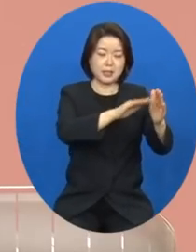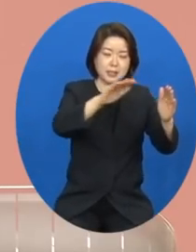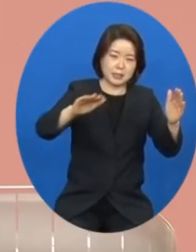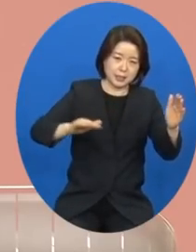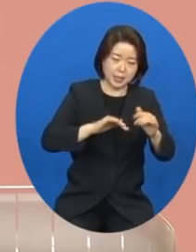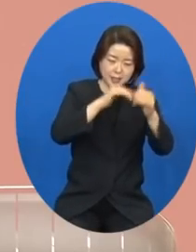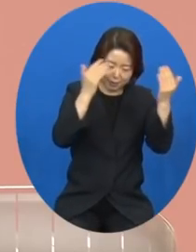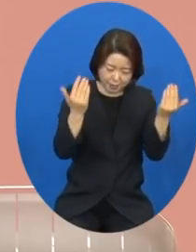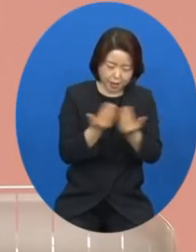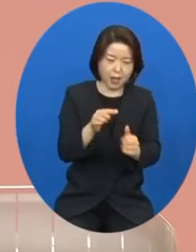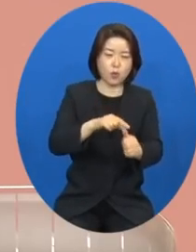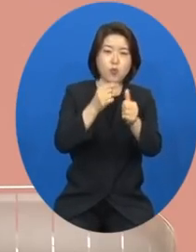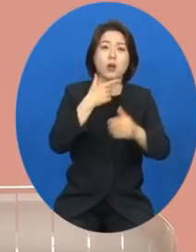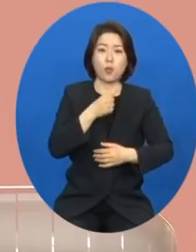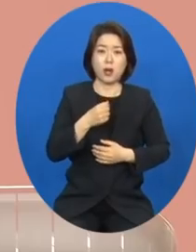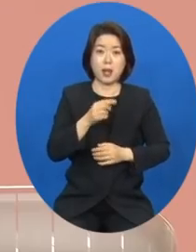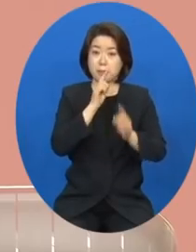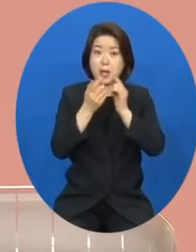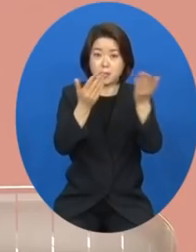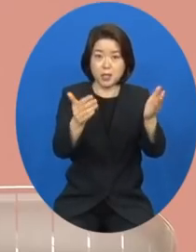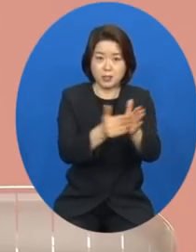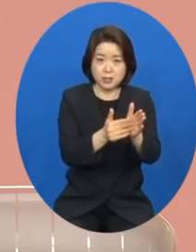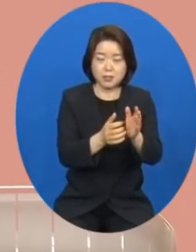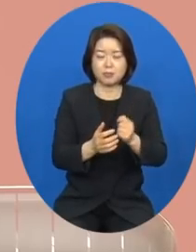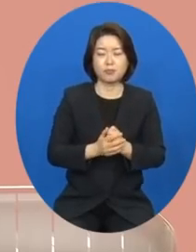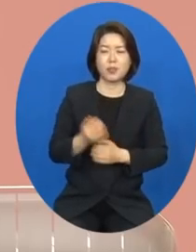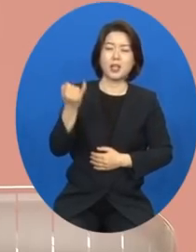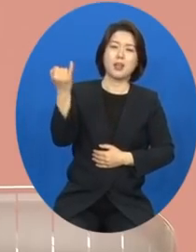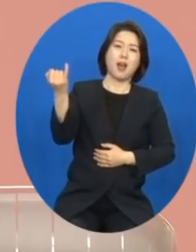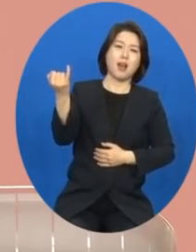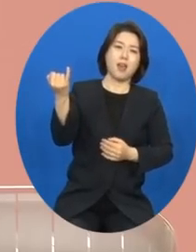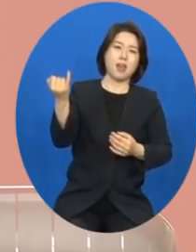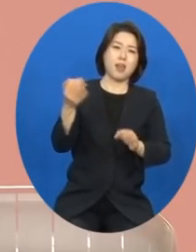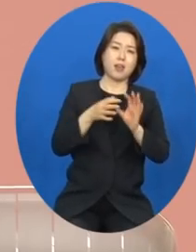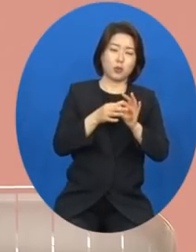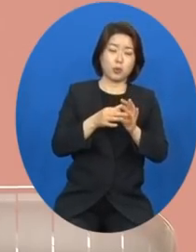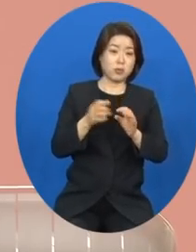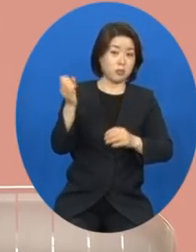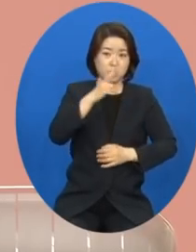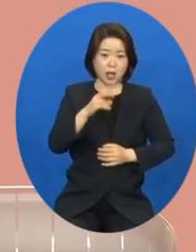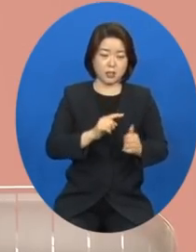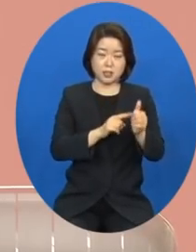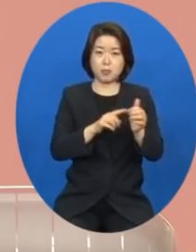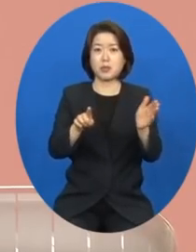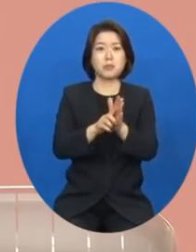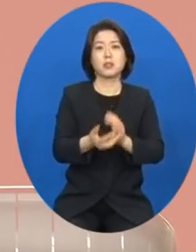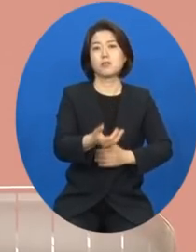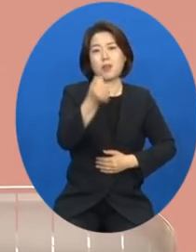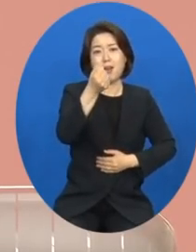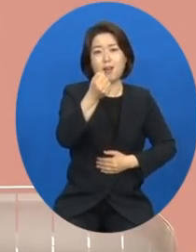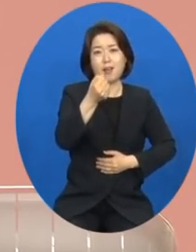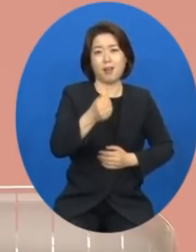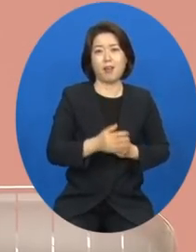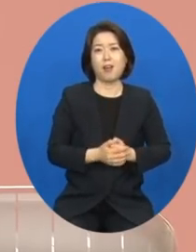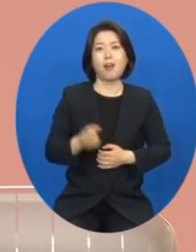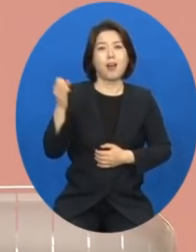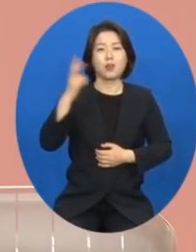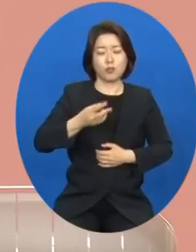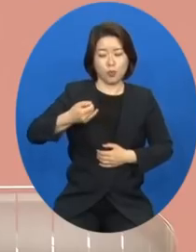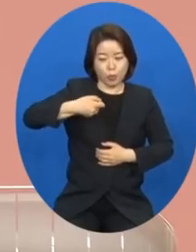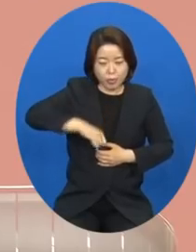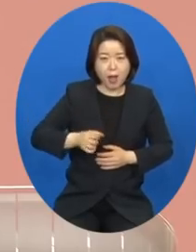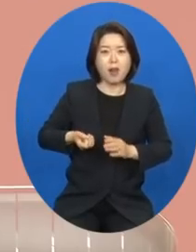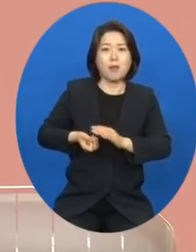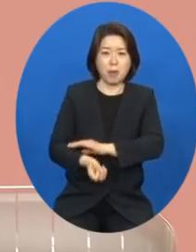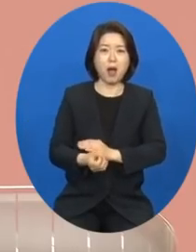가족들을 닥후 화도 났습니다 말씀드렸잖아요 아내를 통해서 남들이 다시 믿음을 갖게 되었어요 그리고 딸을 낳게 되었습니다